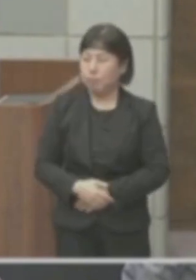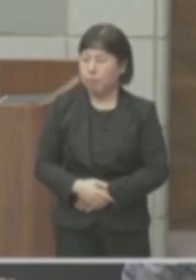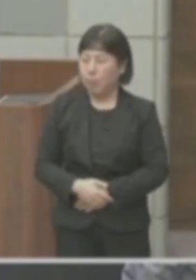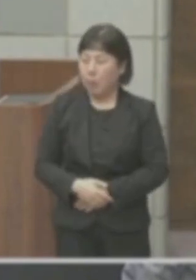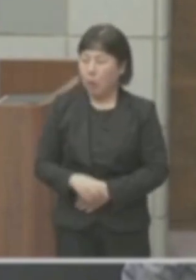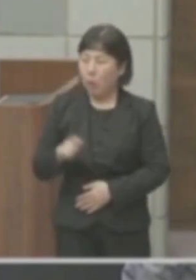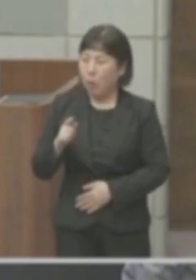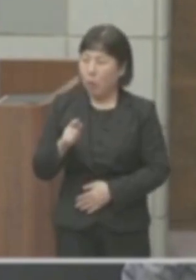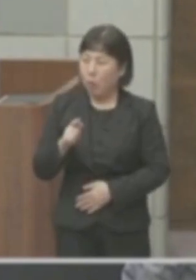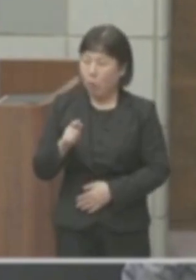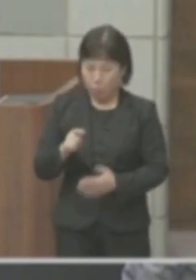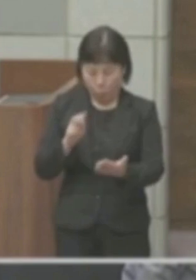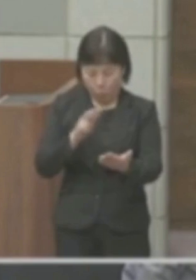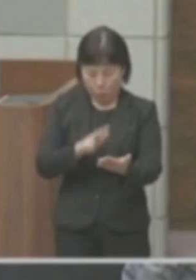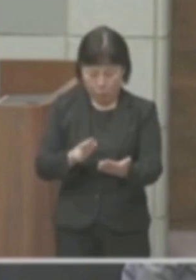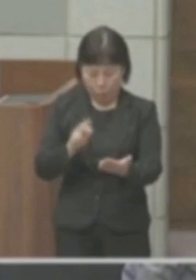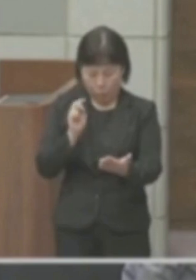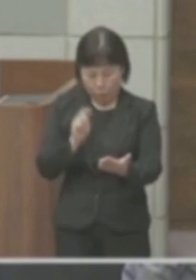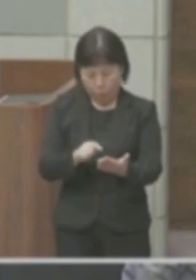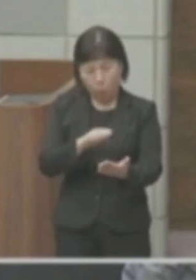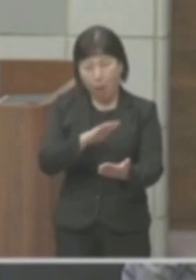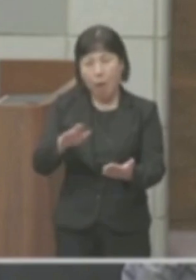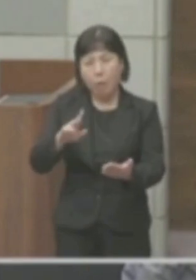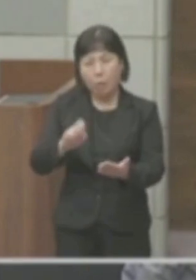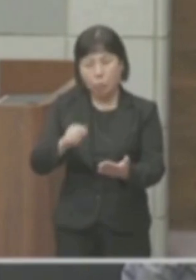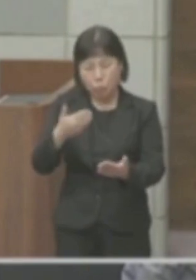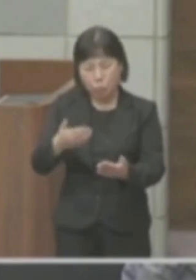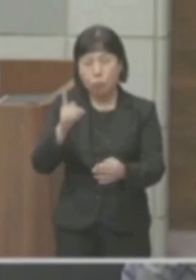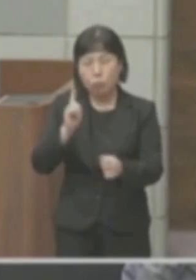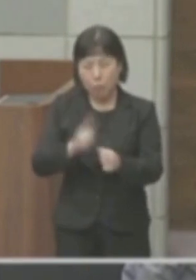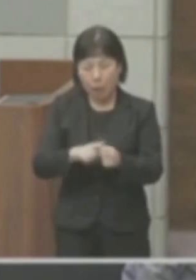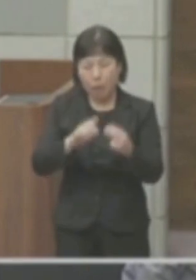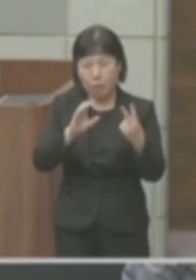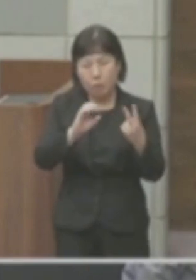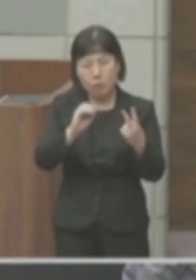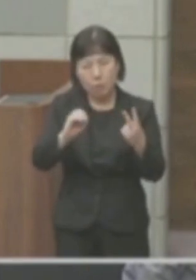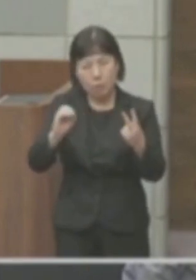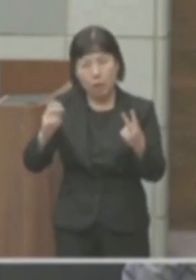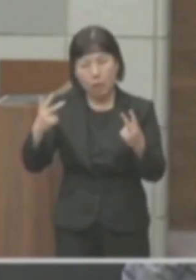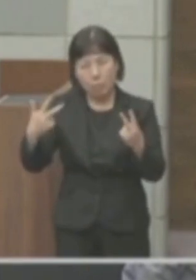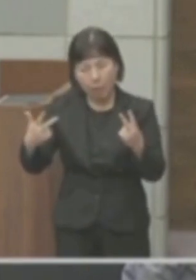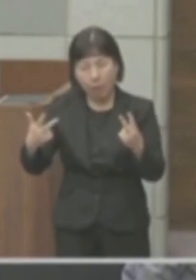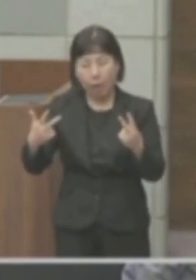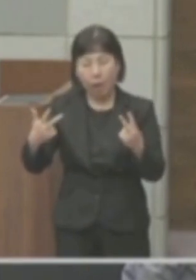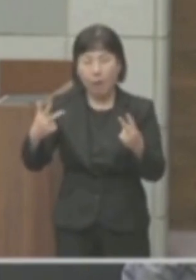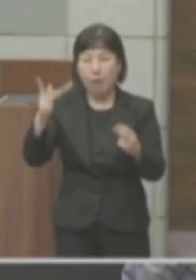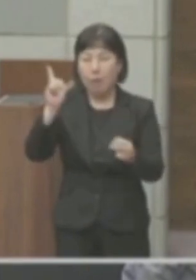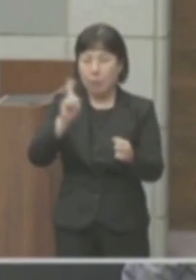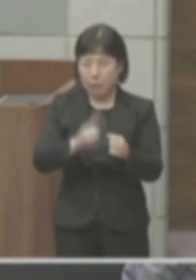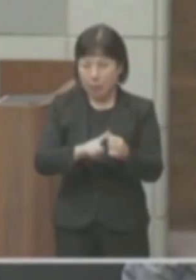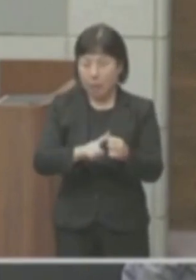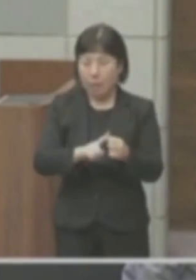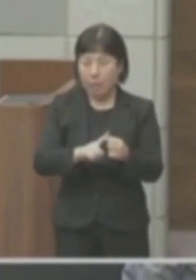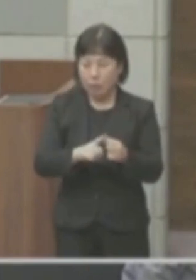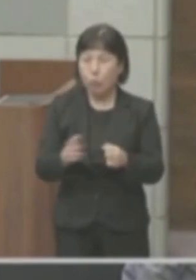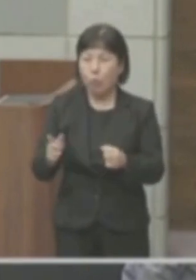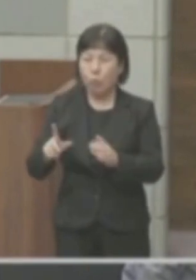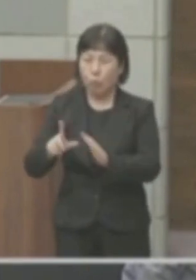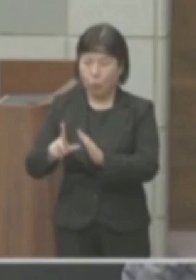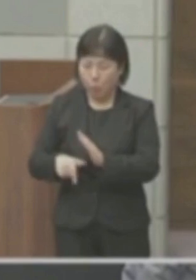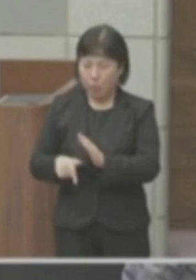この資料を見ると、平成19年、2007年ですね、2007年の頃に